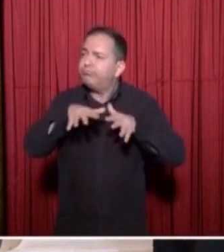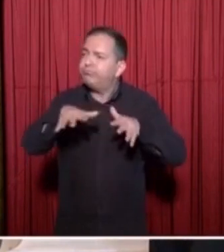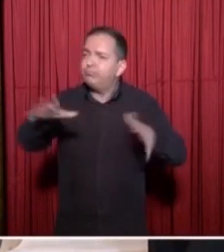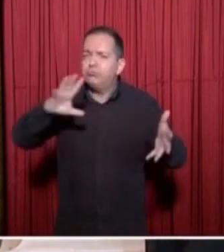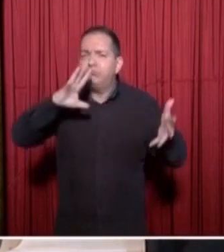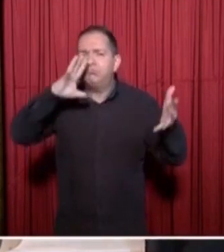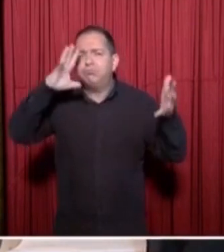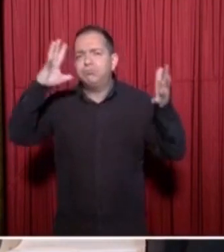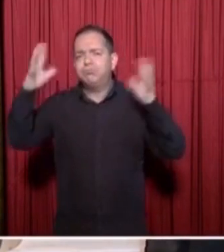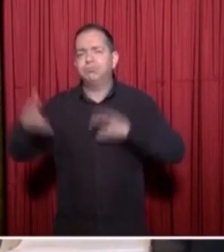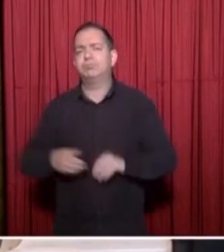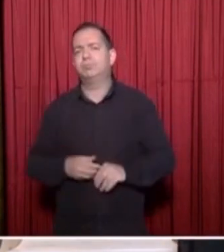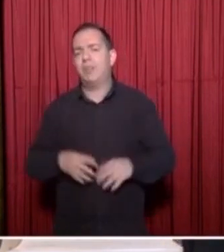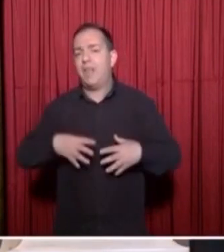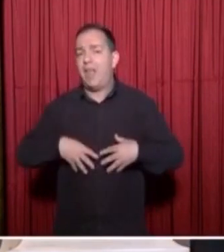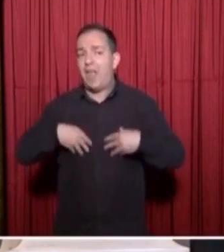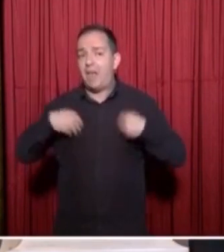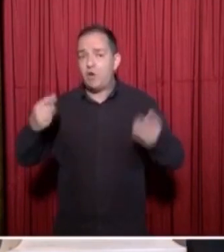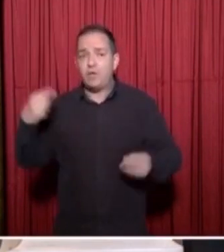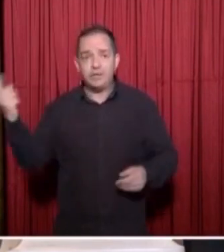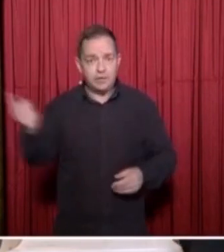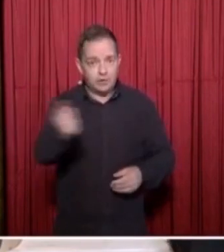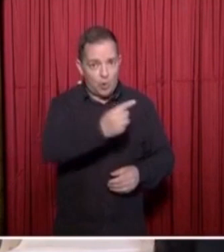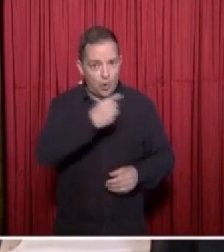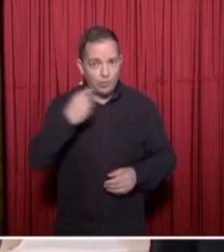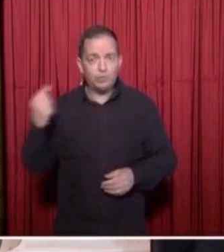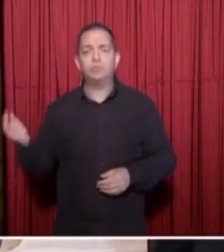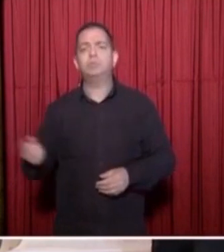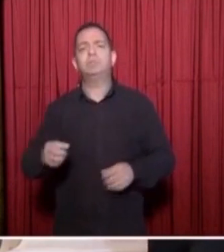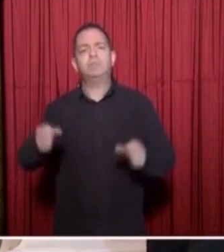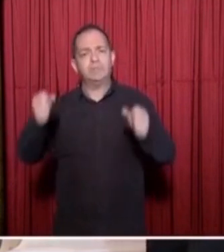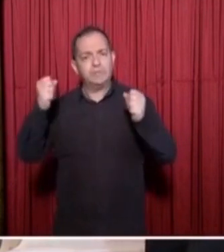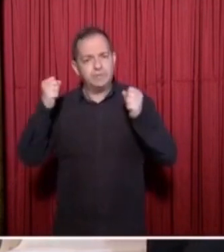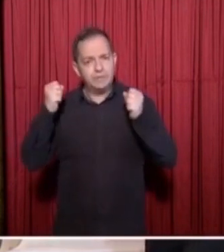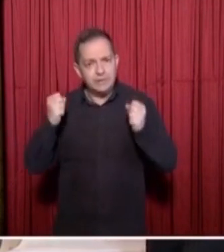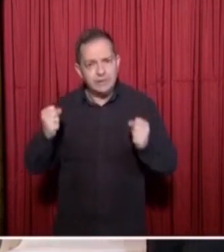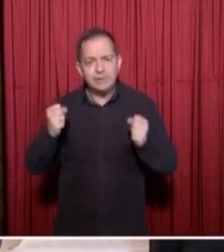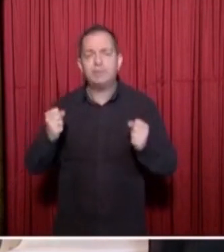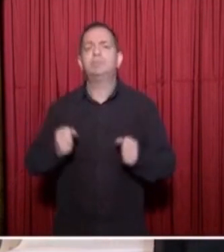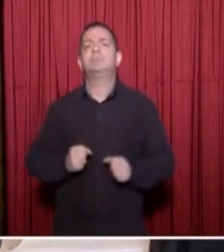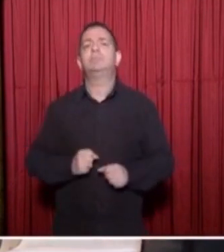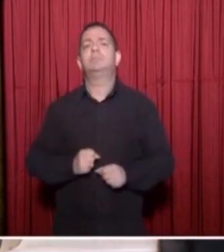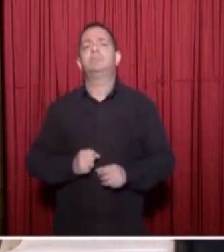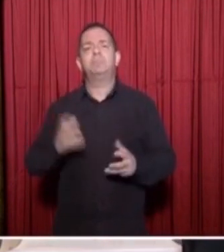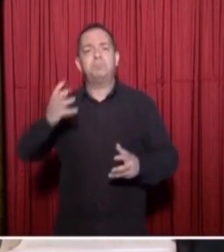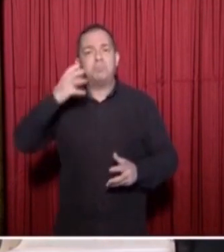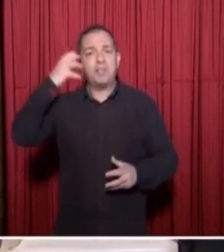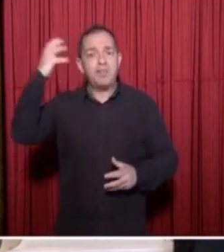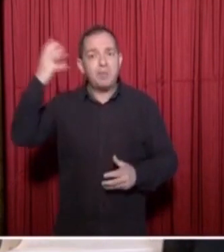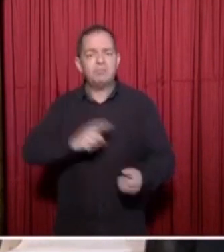πλανήτη μας, και να ευχηθώ εις πάντες υγείαν κατάνθω,